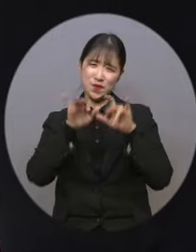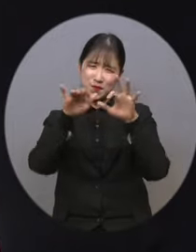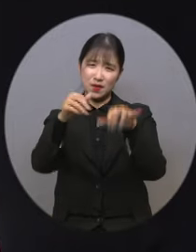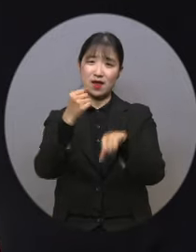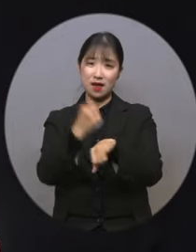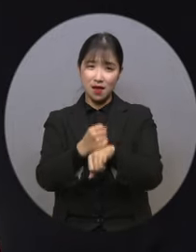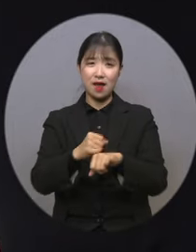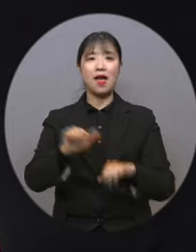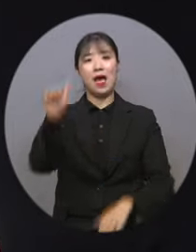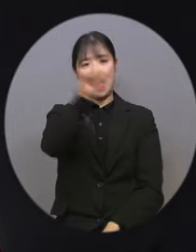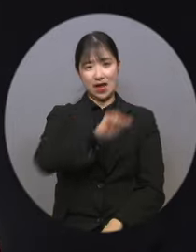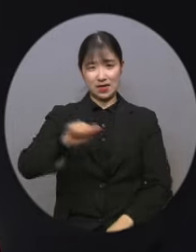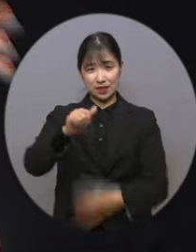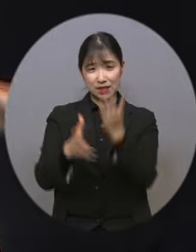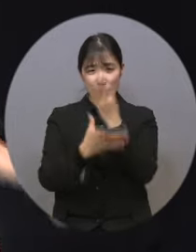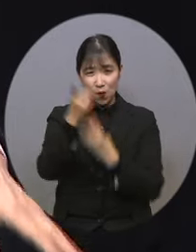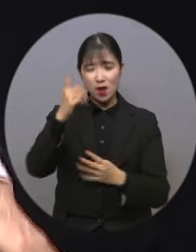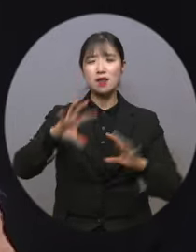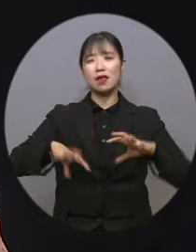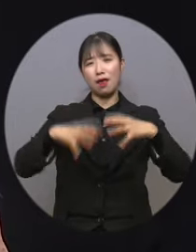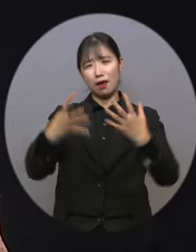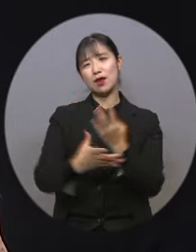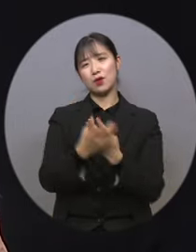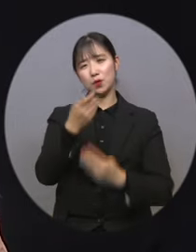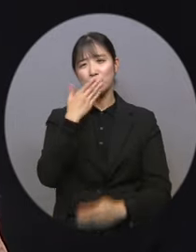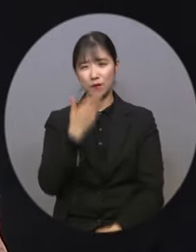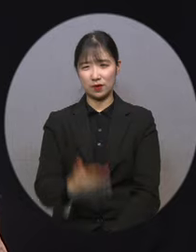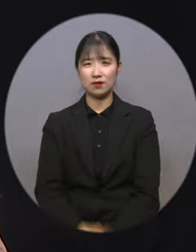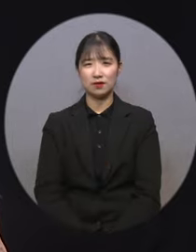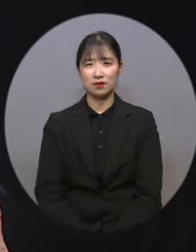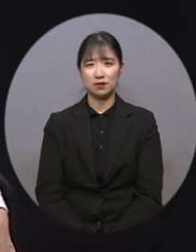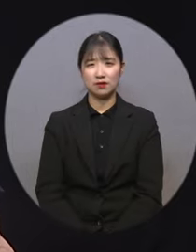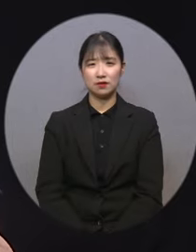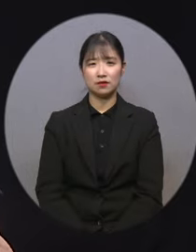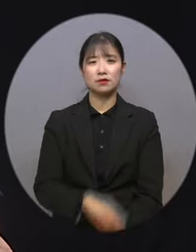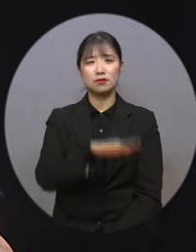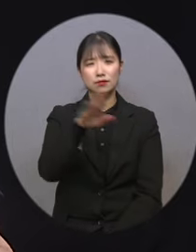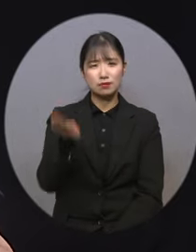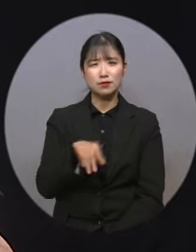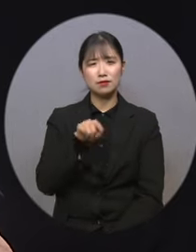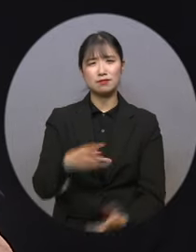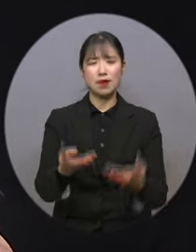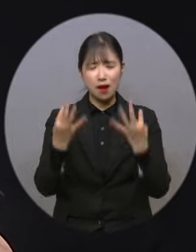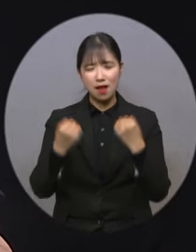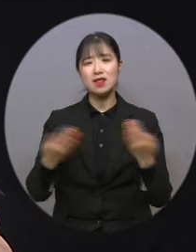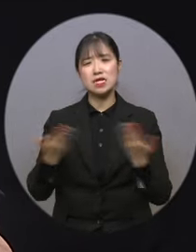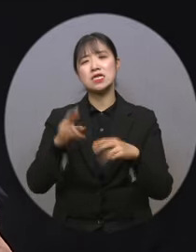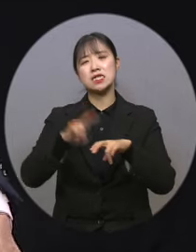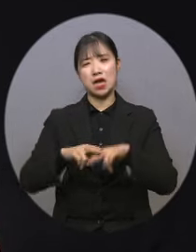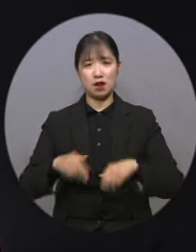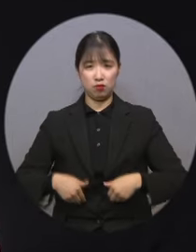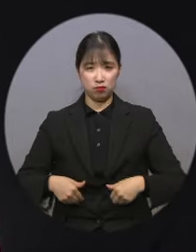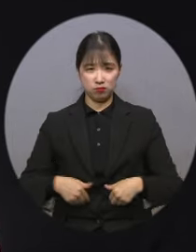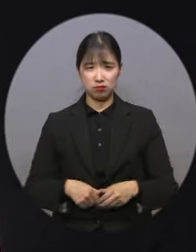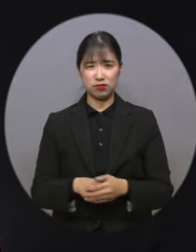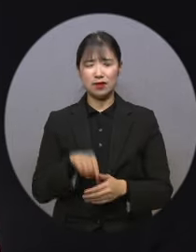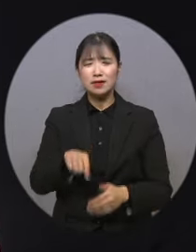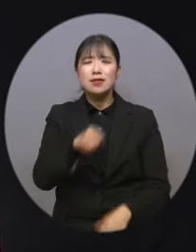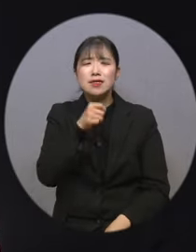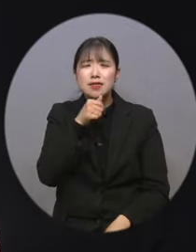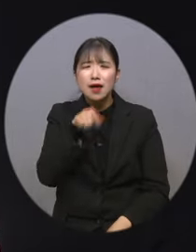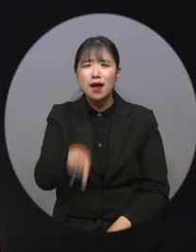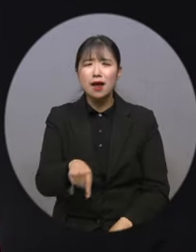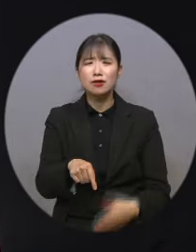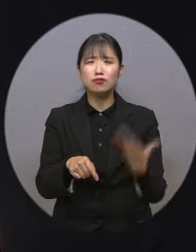아시아가 통일되고 3개가 나중에 통일 됩니다 그래 우리는 그 많은 일자리가 필요한 거야 이쪽은 나만의